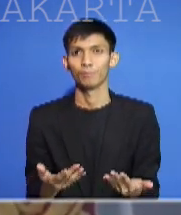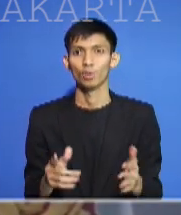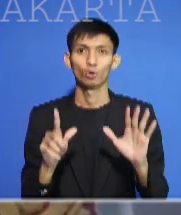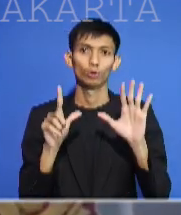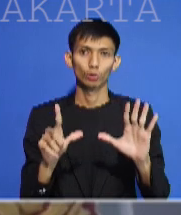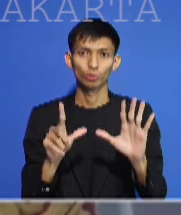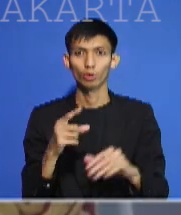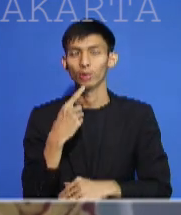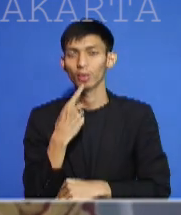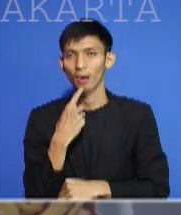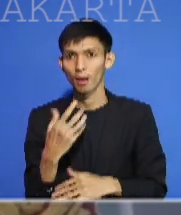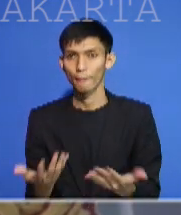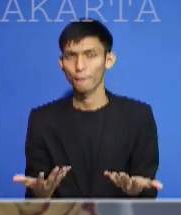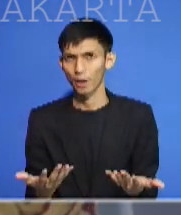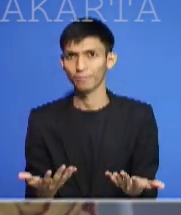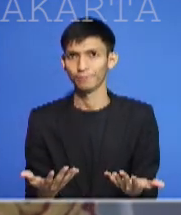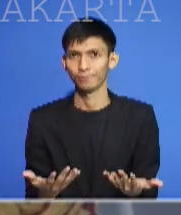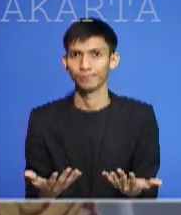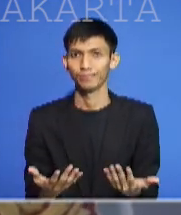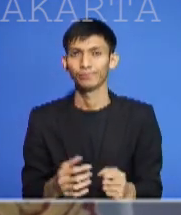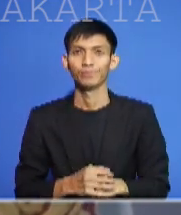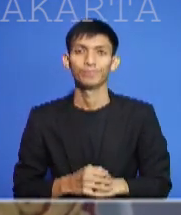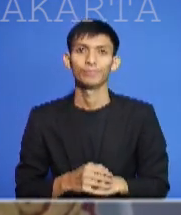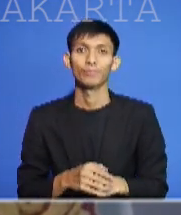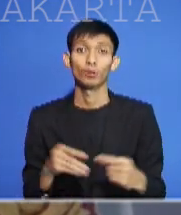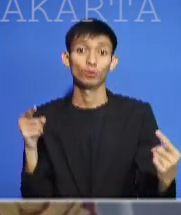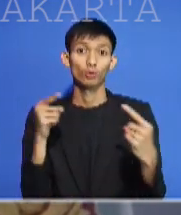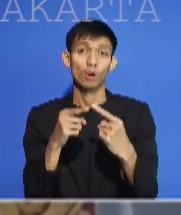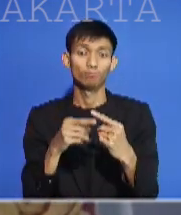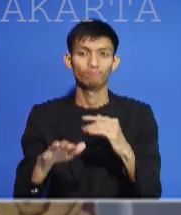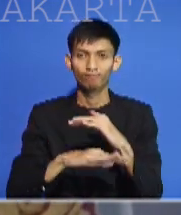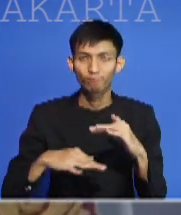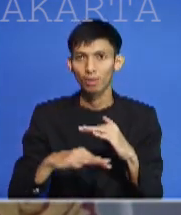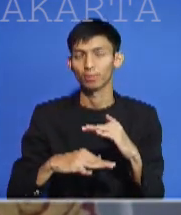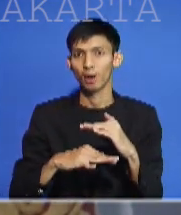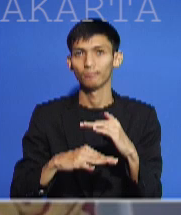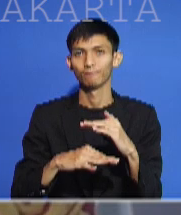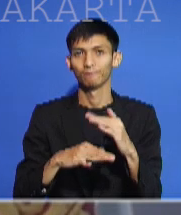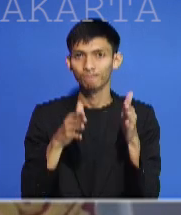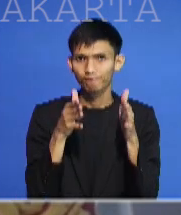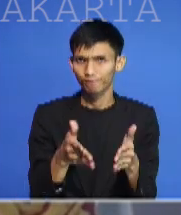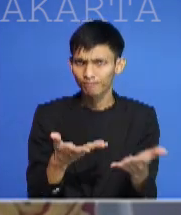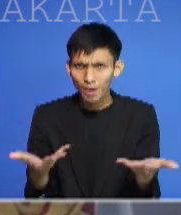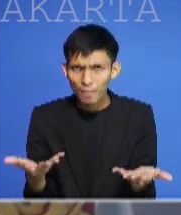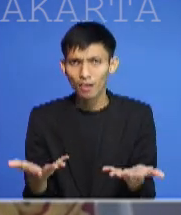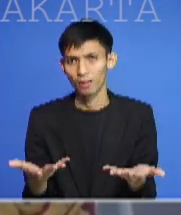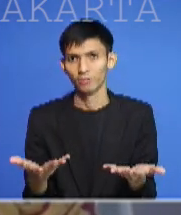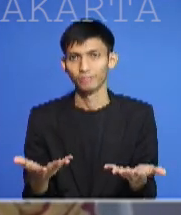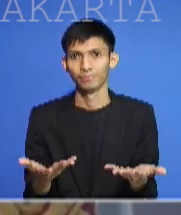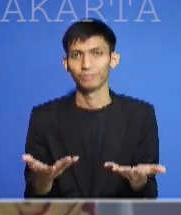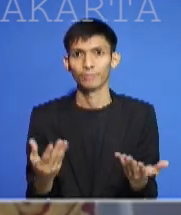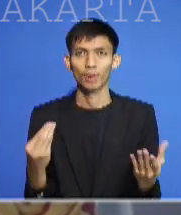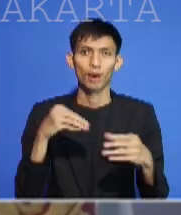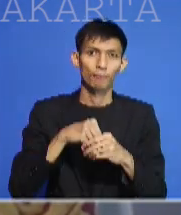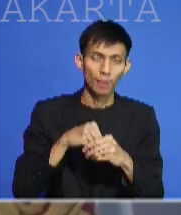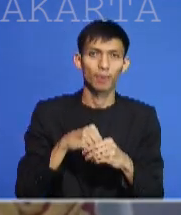dan juga bulan sabit merah internasional sebagai landasan utama dalam tugas serta taat pada